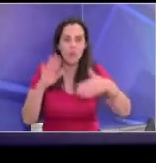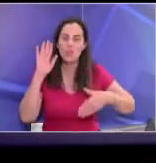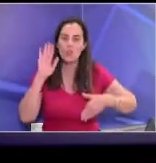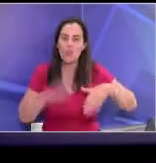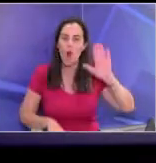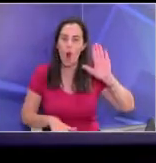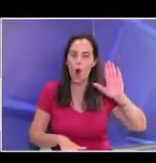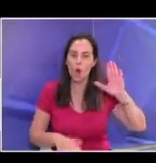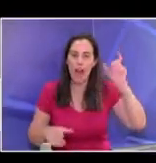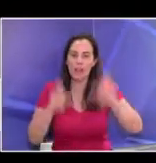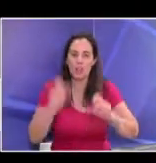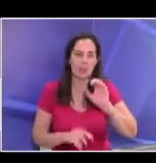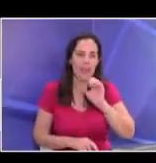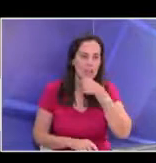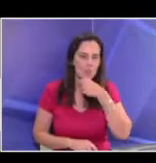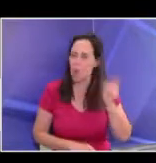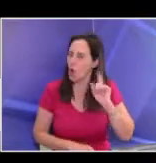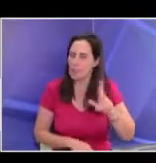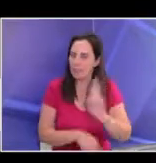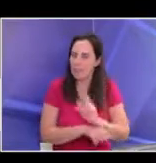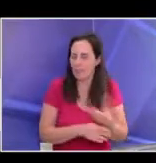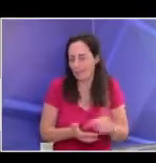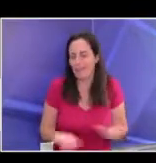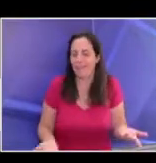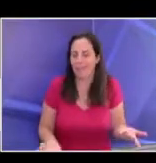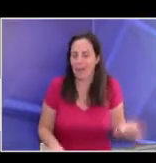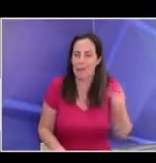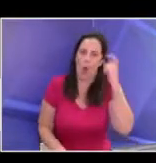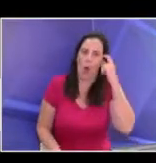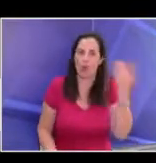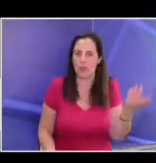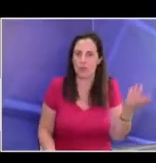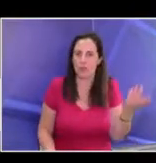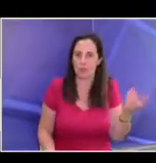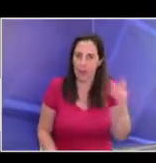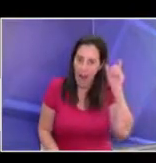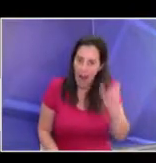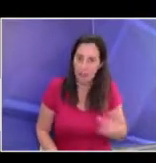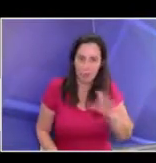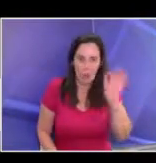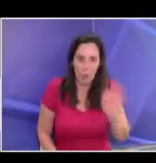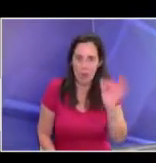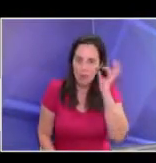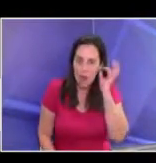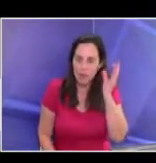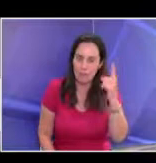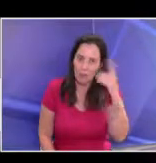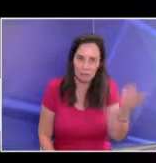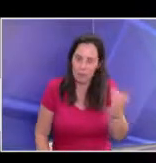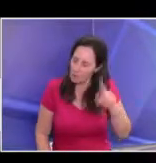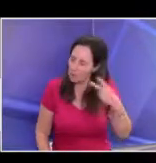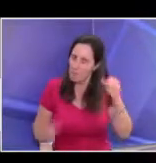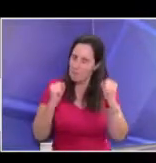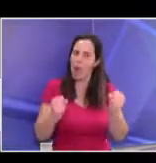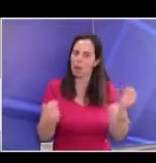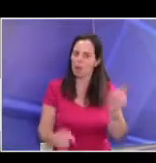חברי הגוורדיה הישנה לא צריכים להיזהר, כי הם לא חושבים. אתה יודע, בן אדם שלא פוגע בנשים, לדעתי, אמור להיות די